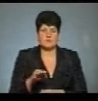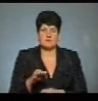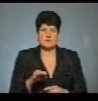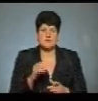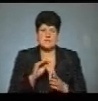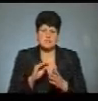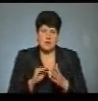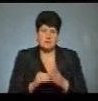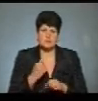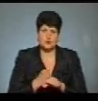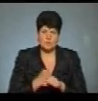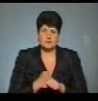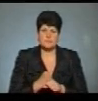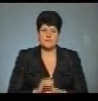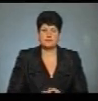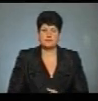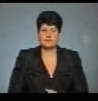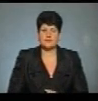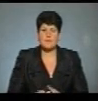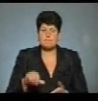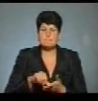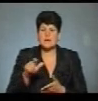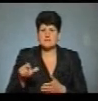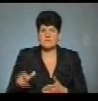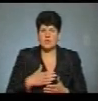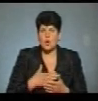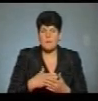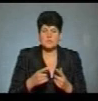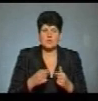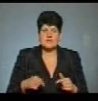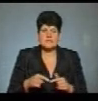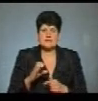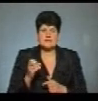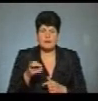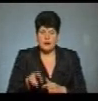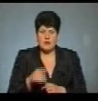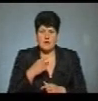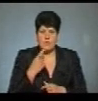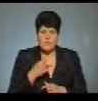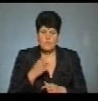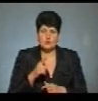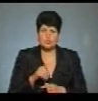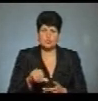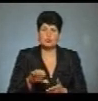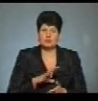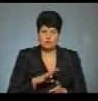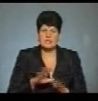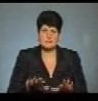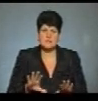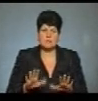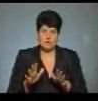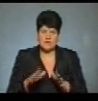руку. Так і зробить. Представники громадської організації «Скеля», каже Андрій Об'єщик, побували на місці події